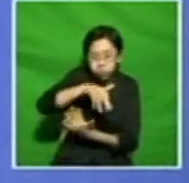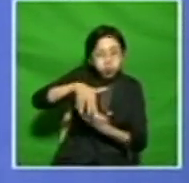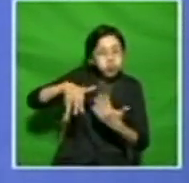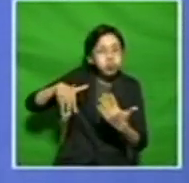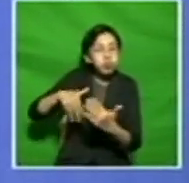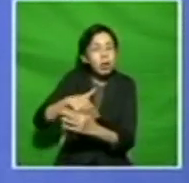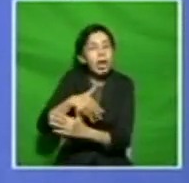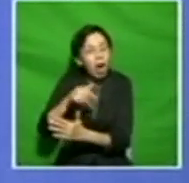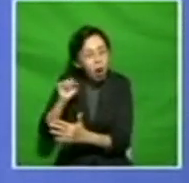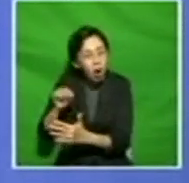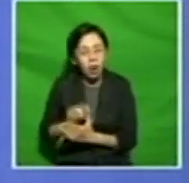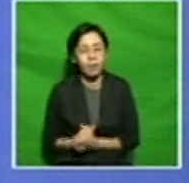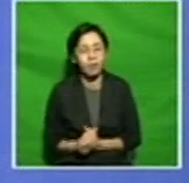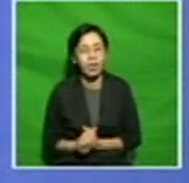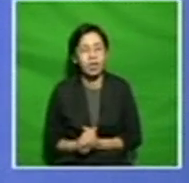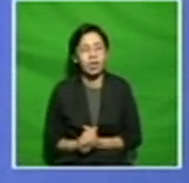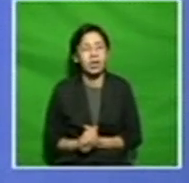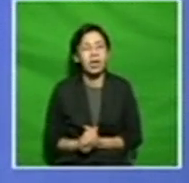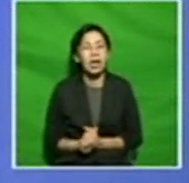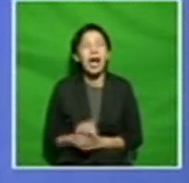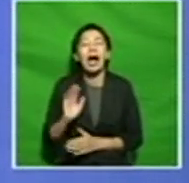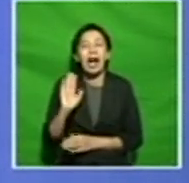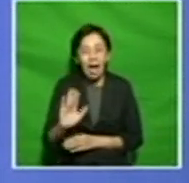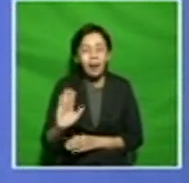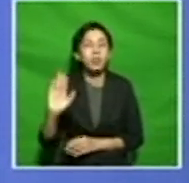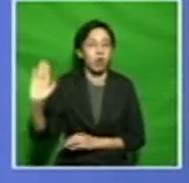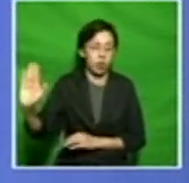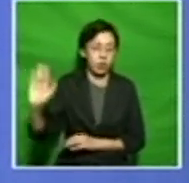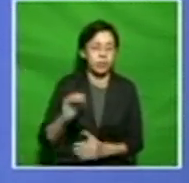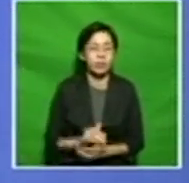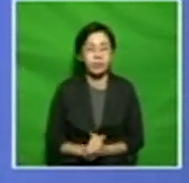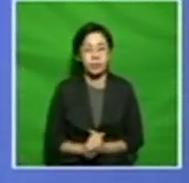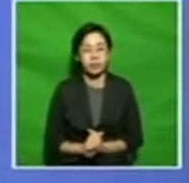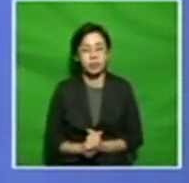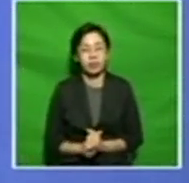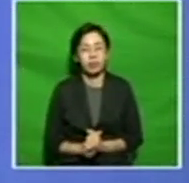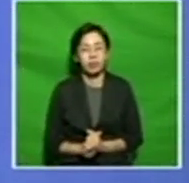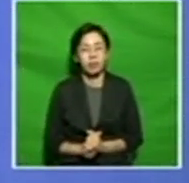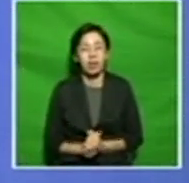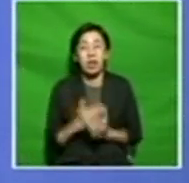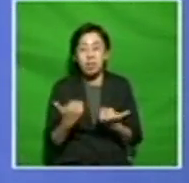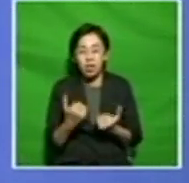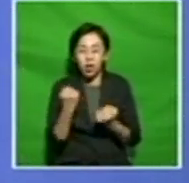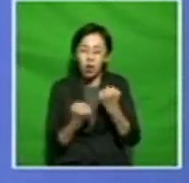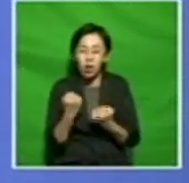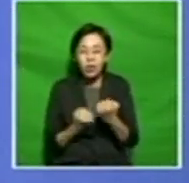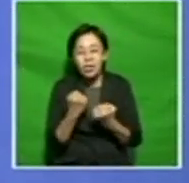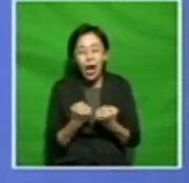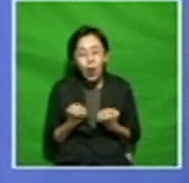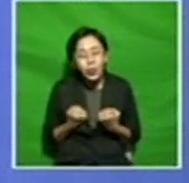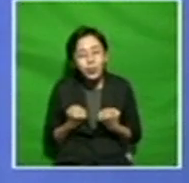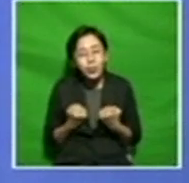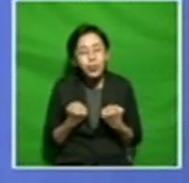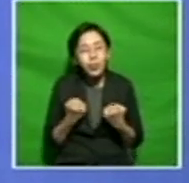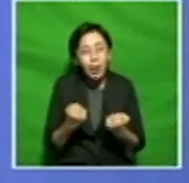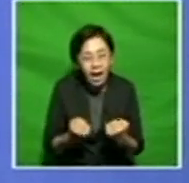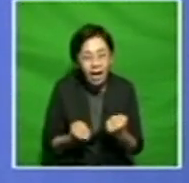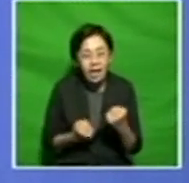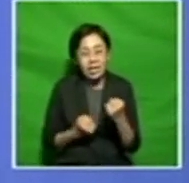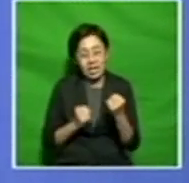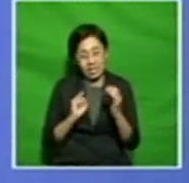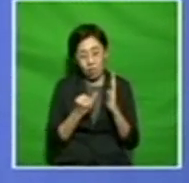นยังไม่ถึงขนาดหนักเขาก็เลยห้ามได้แต่ขณะนี้เรื่องการเดินทางข้ามจังหวัด